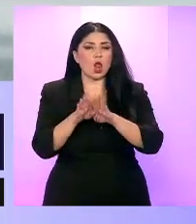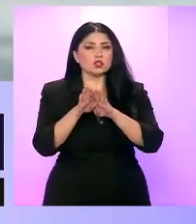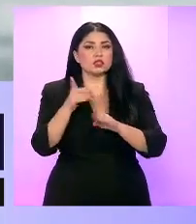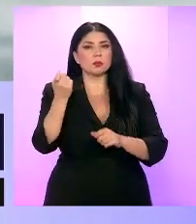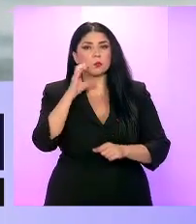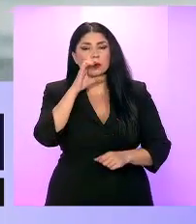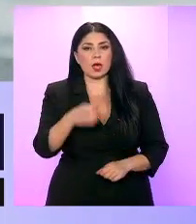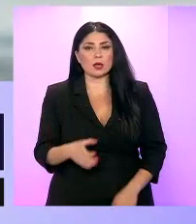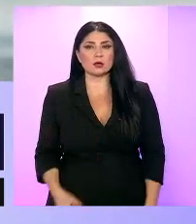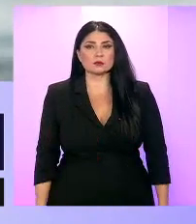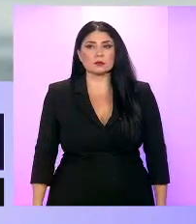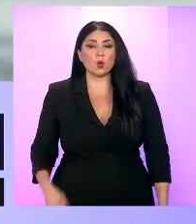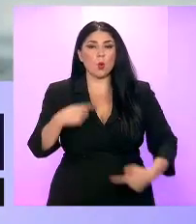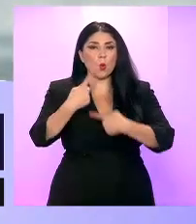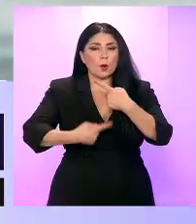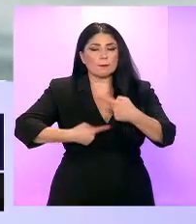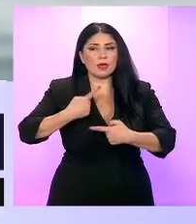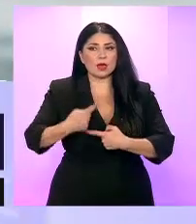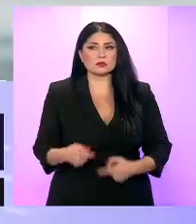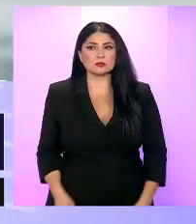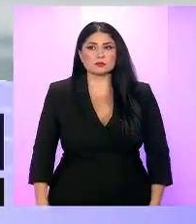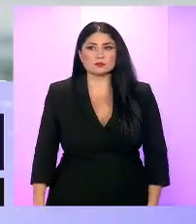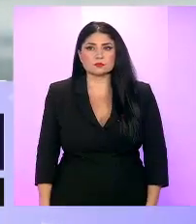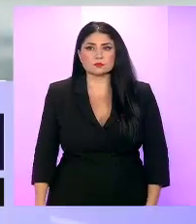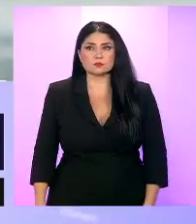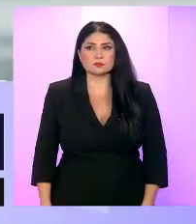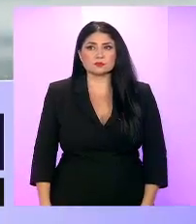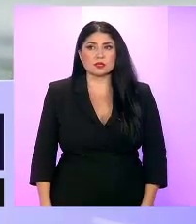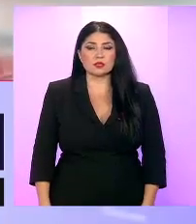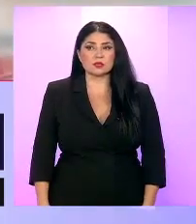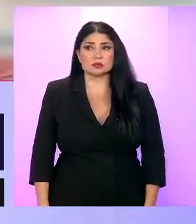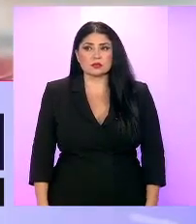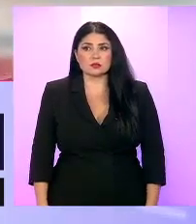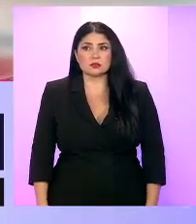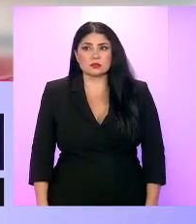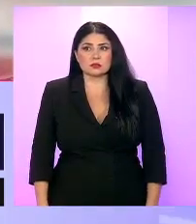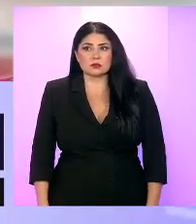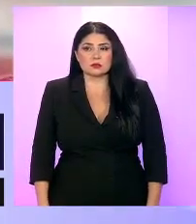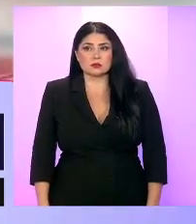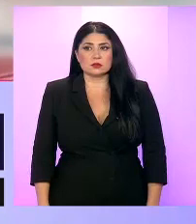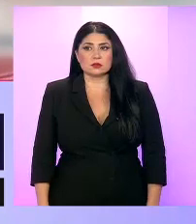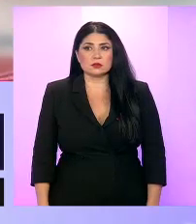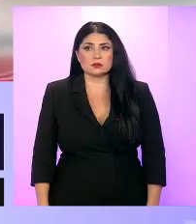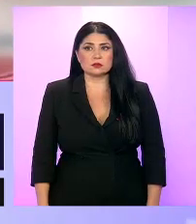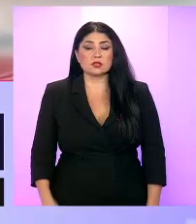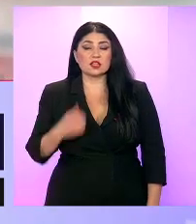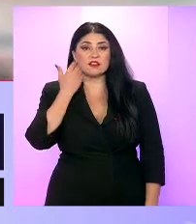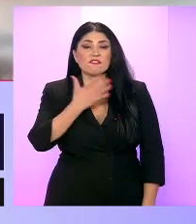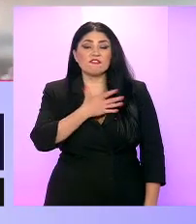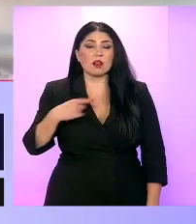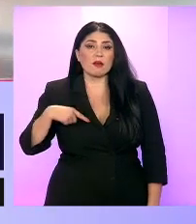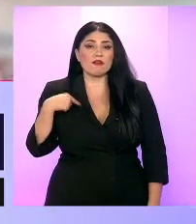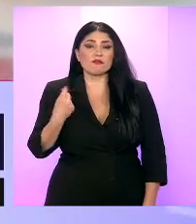noștri bulgari și urmează să fie puse în acțiune în momentul în care, cum spuneam, condițiile meteo vor